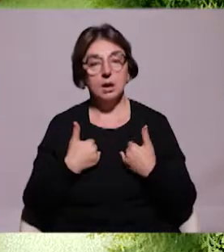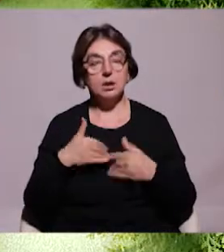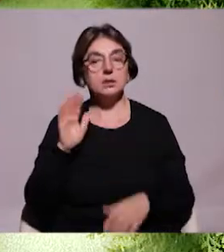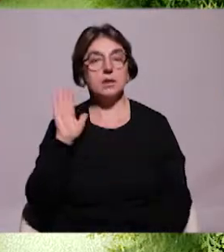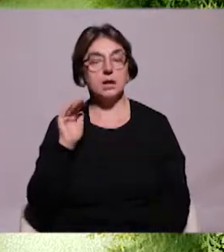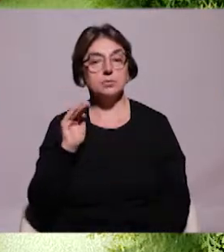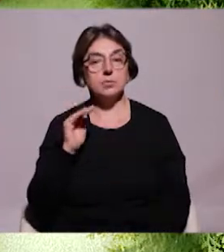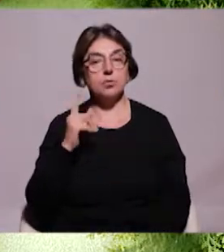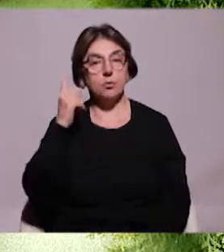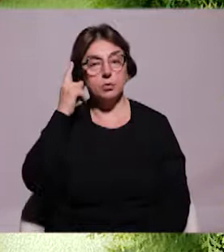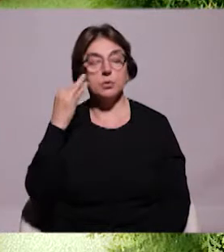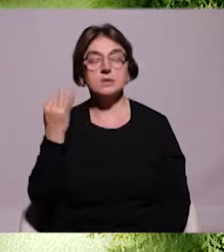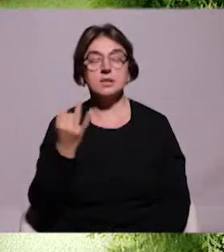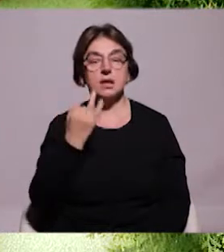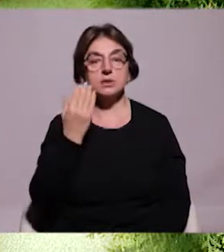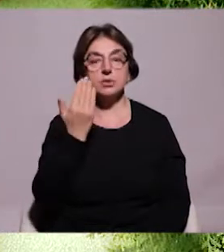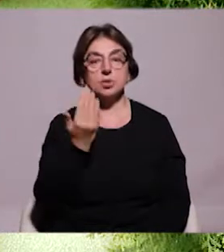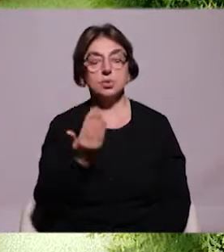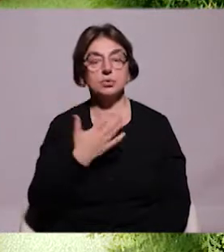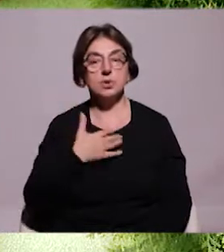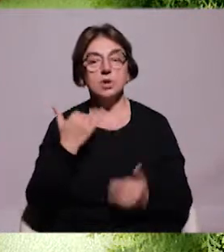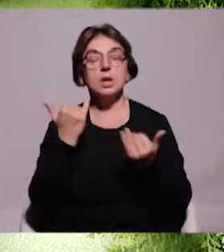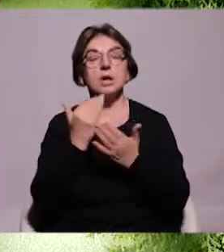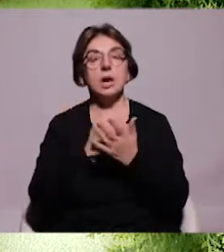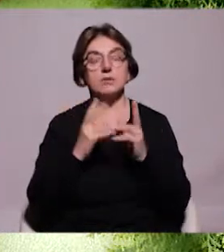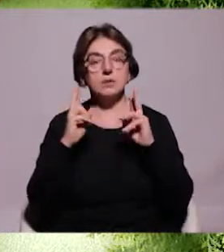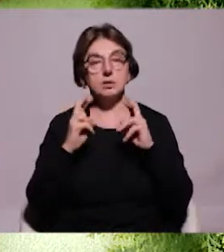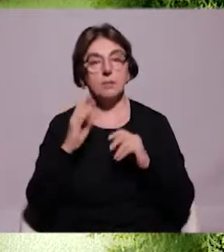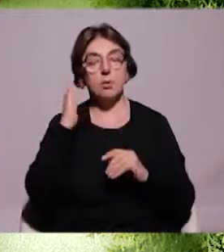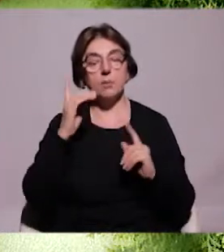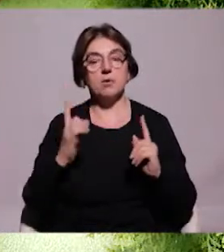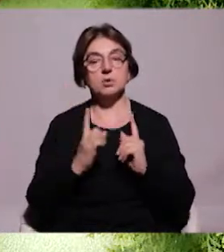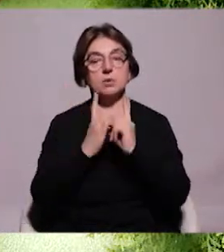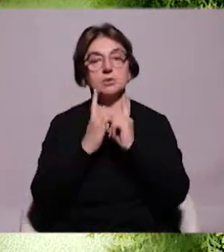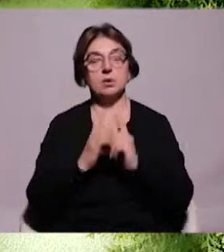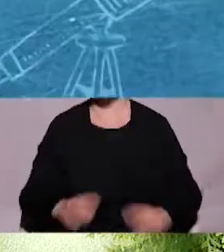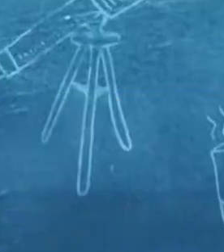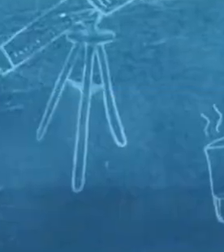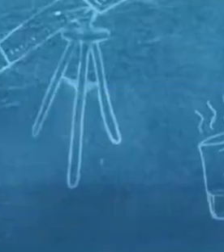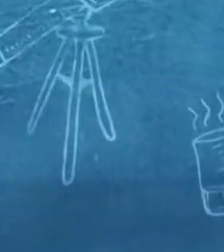დაგემშვიდობებით, იმედია საინტერესო იყო თქვენთვის ჩვენი დღევანდელი გაკვეთილი და მომავალ შეხვედრამდე.